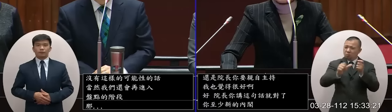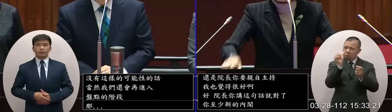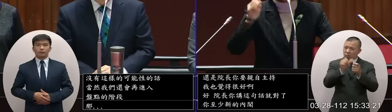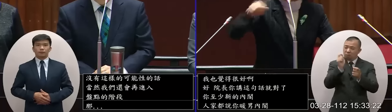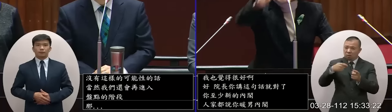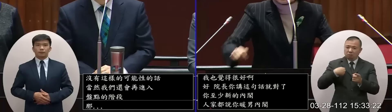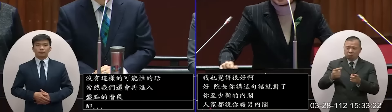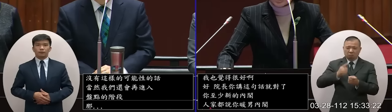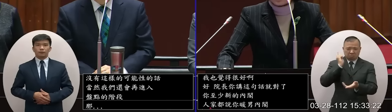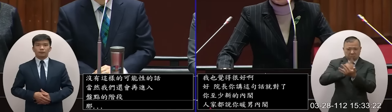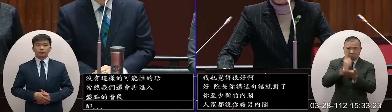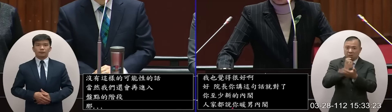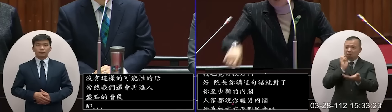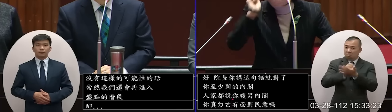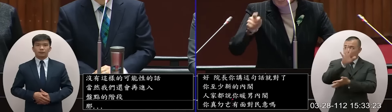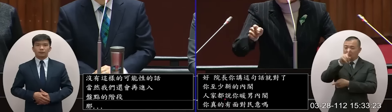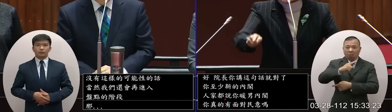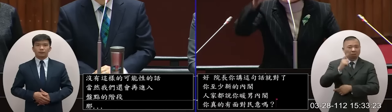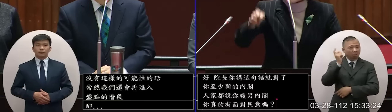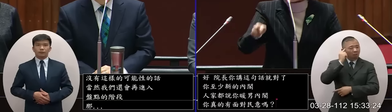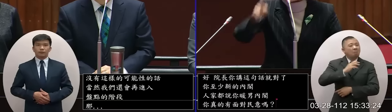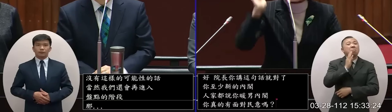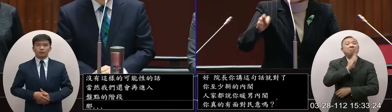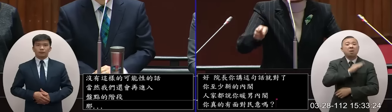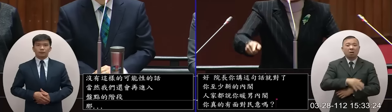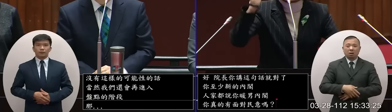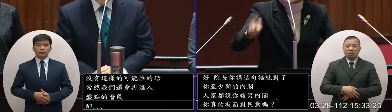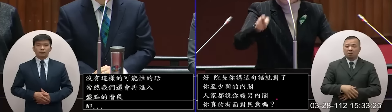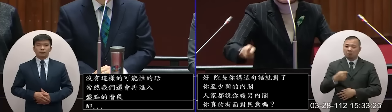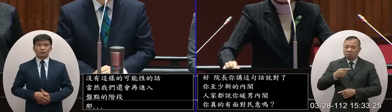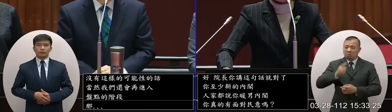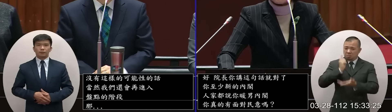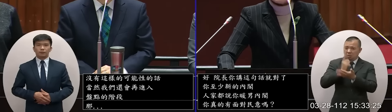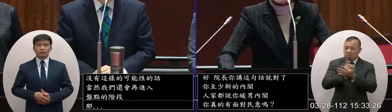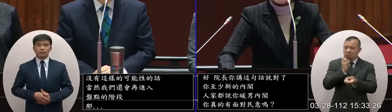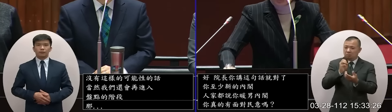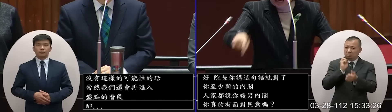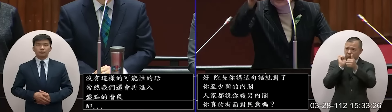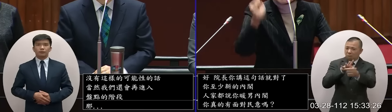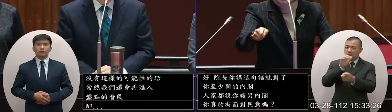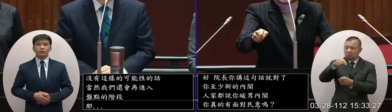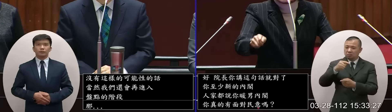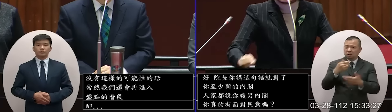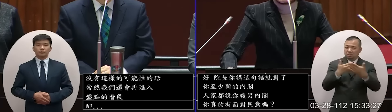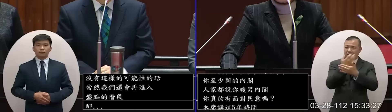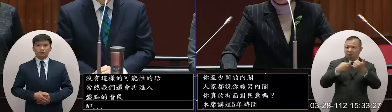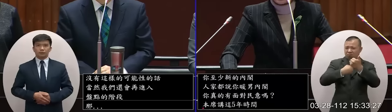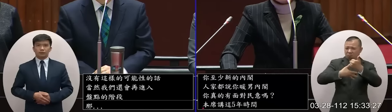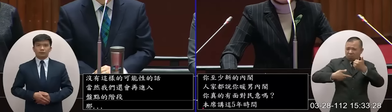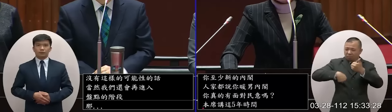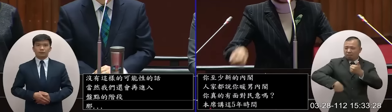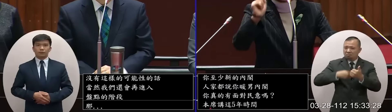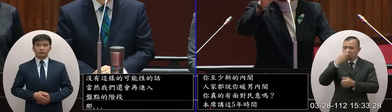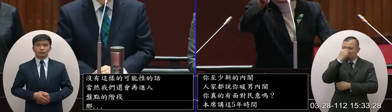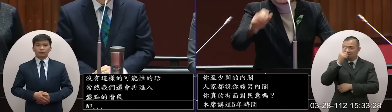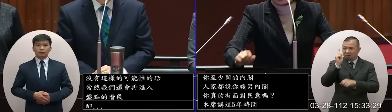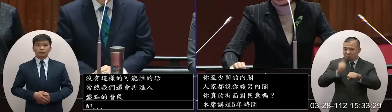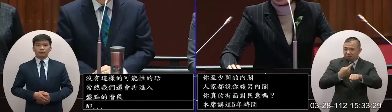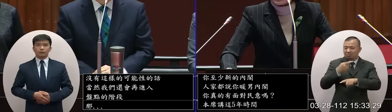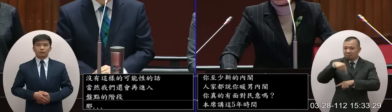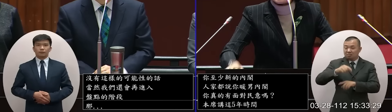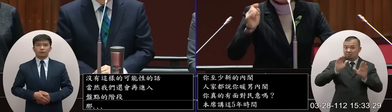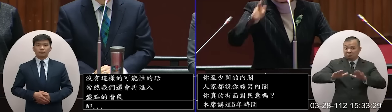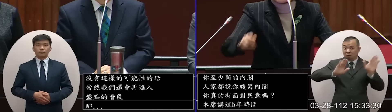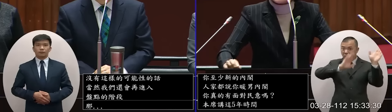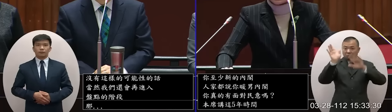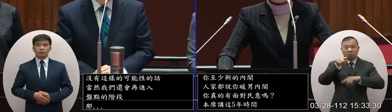简报都是垃圾，我每一份简报所点出的产业的特性跟产业的现况，你都认为